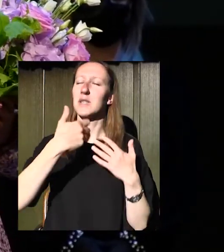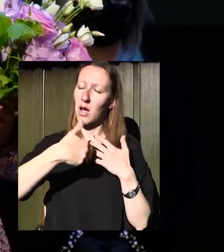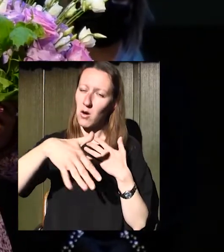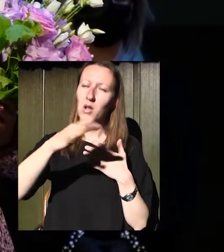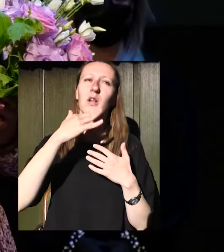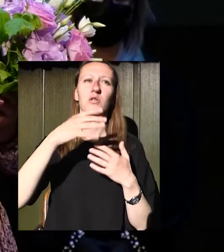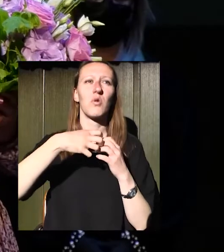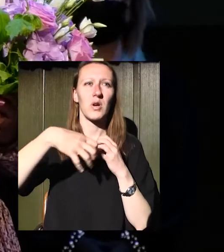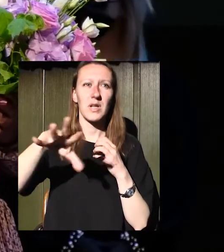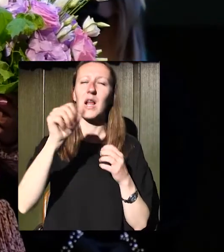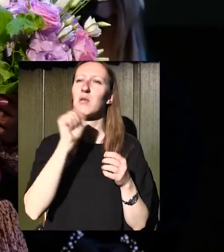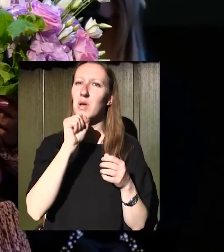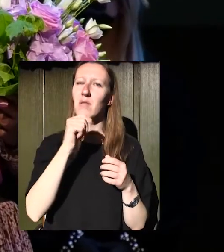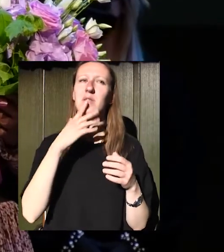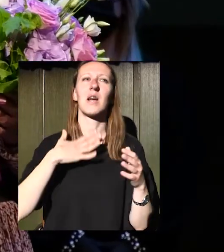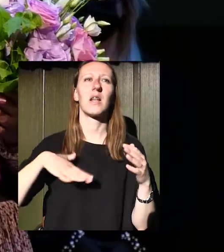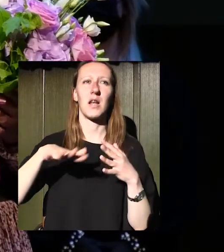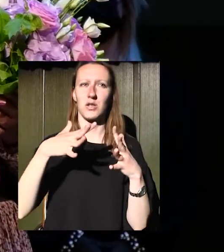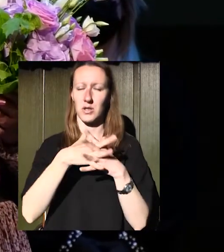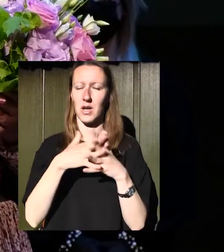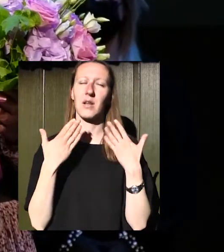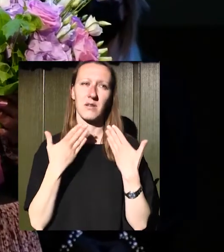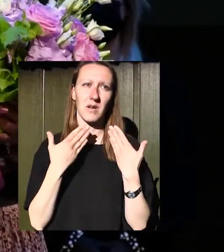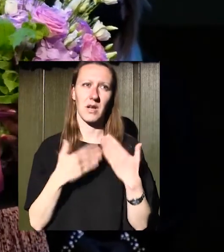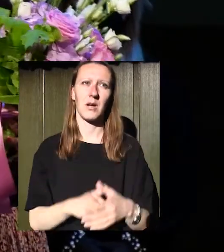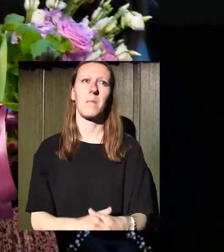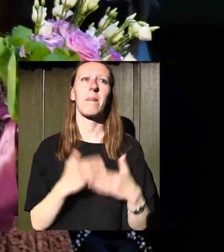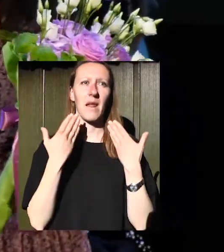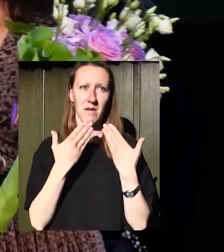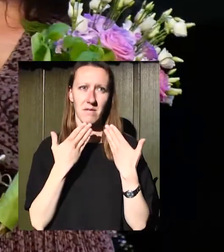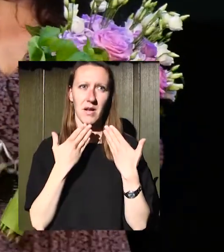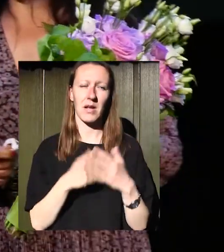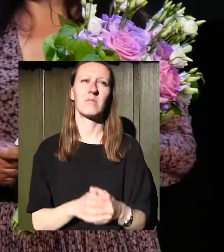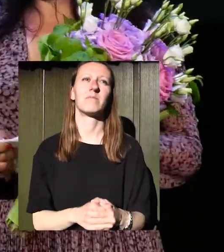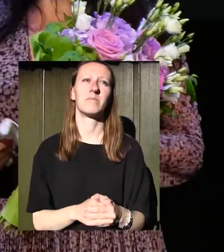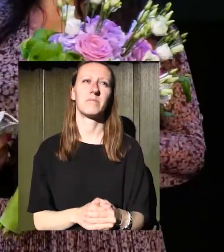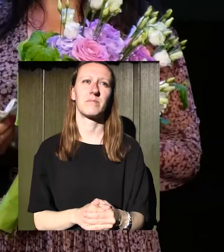150 i tako dalje, da ćemo i dalje pjevati za naš grad. Hvala. I hvala